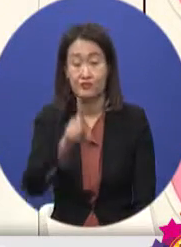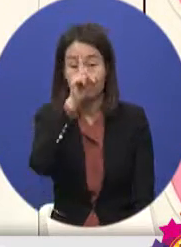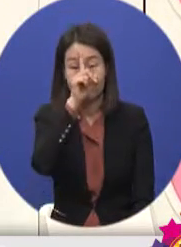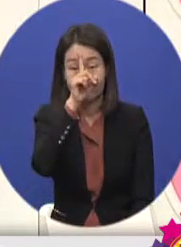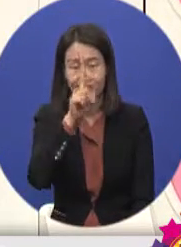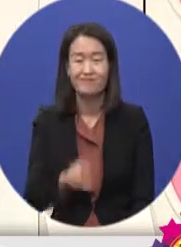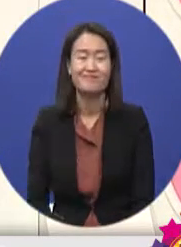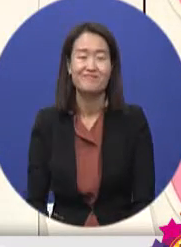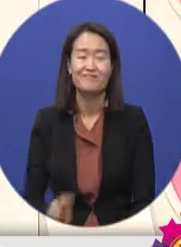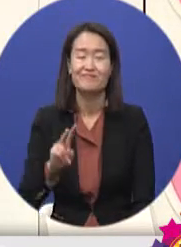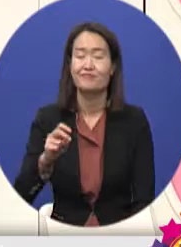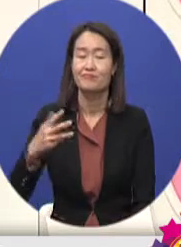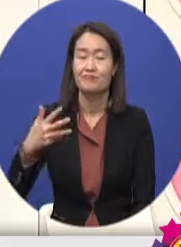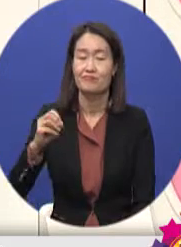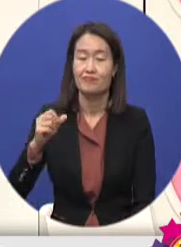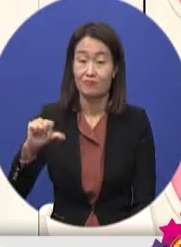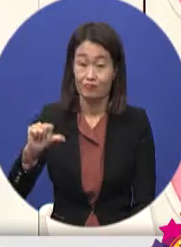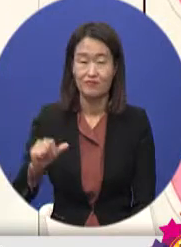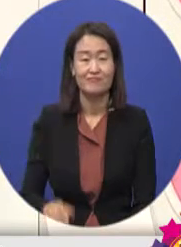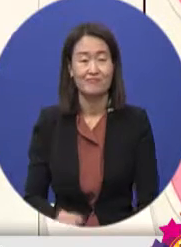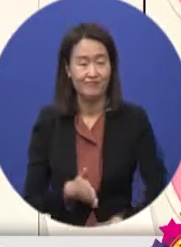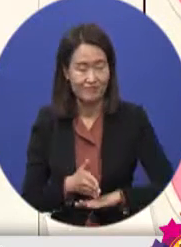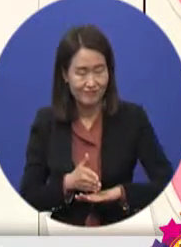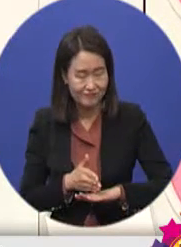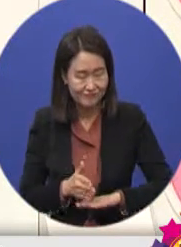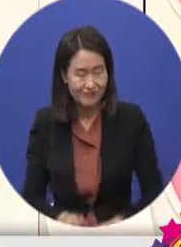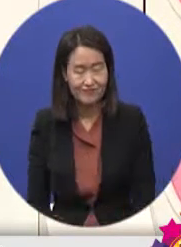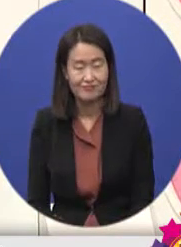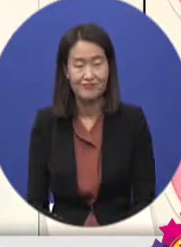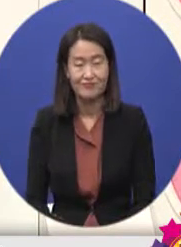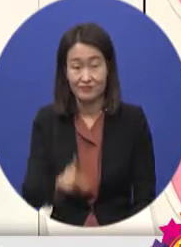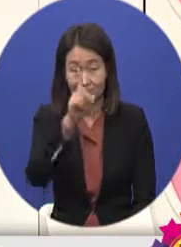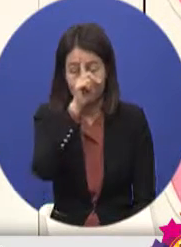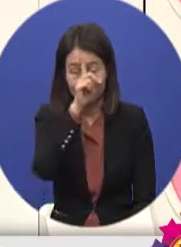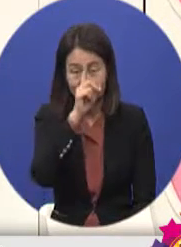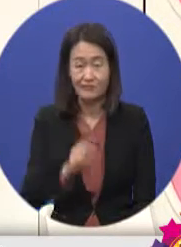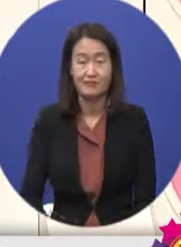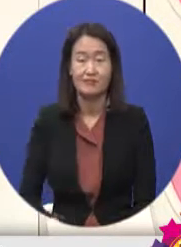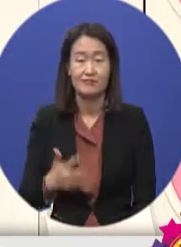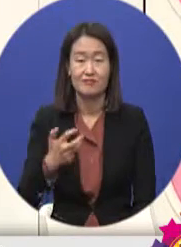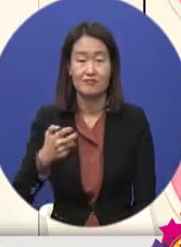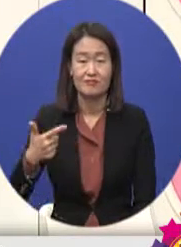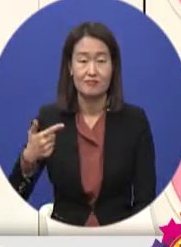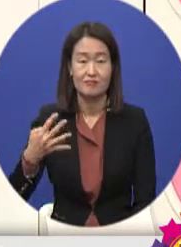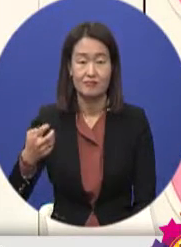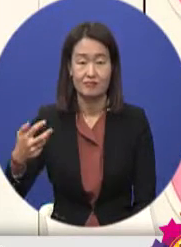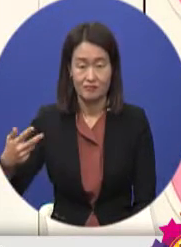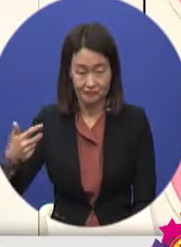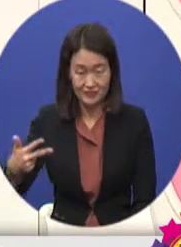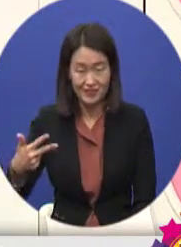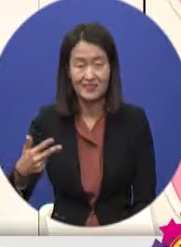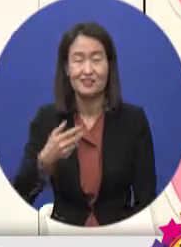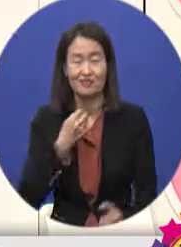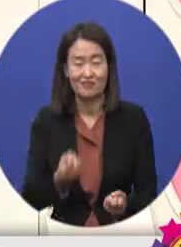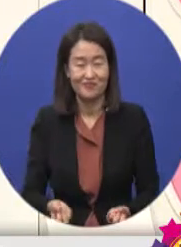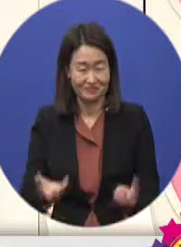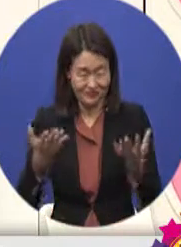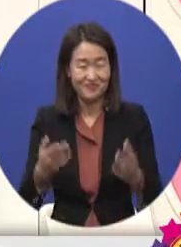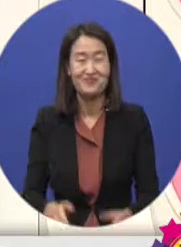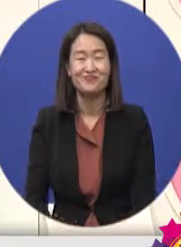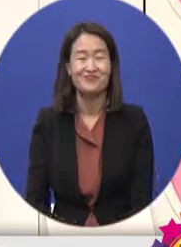010으로 시작하고요. 끝번호가 2805님 감사합니다. 010으로 시작하고요. 8647님